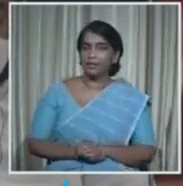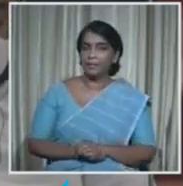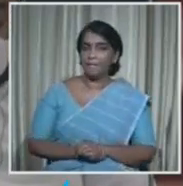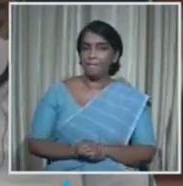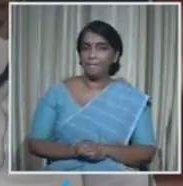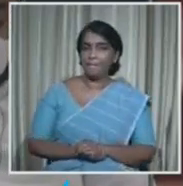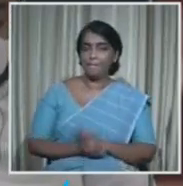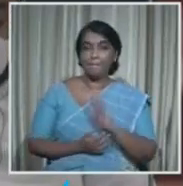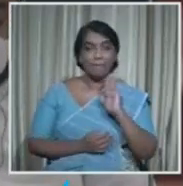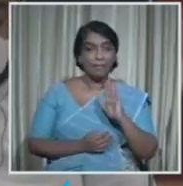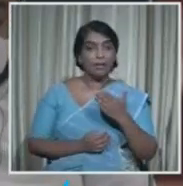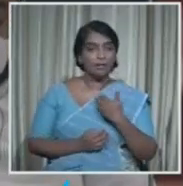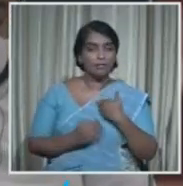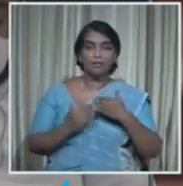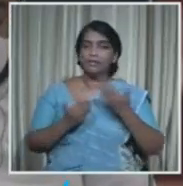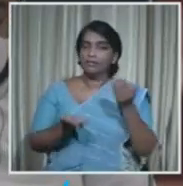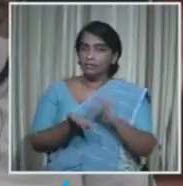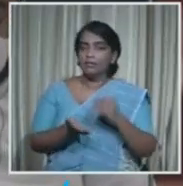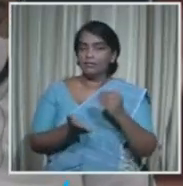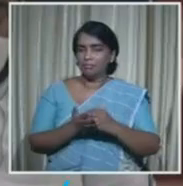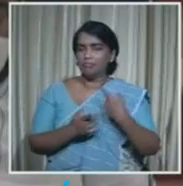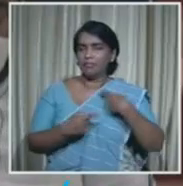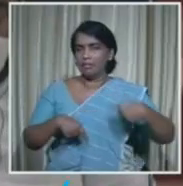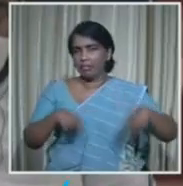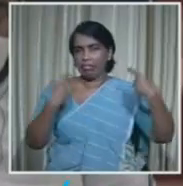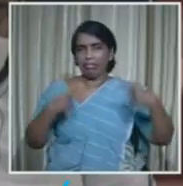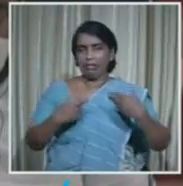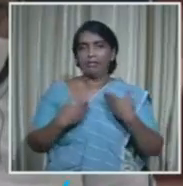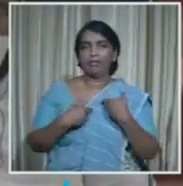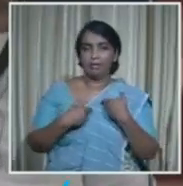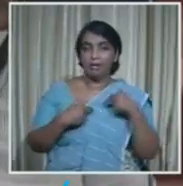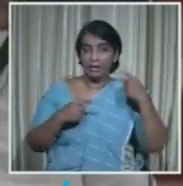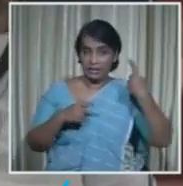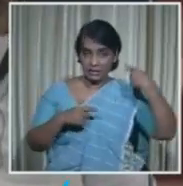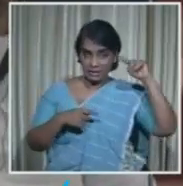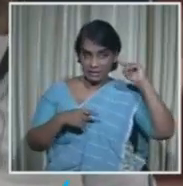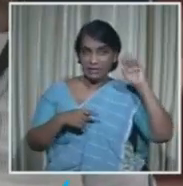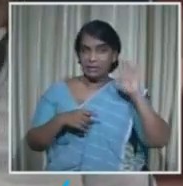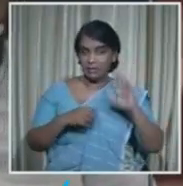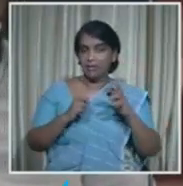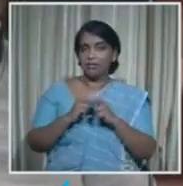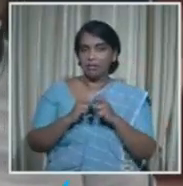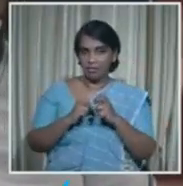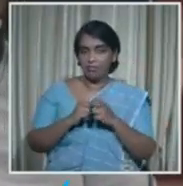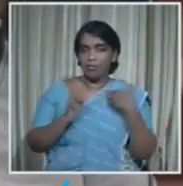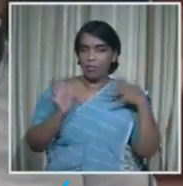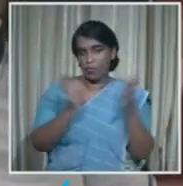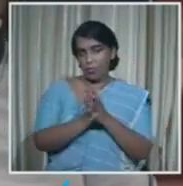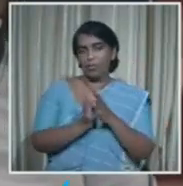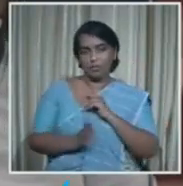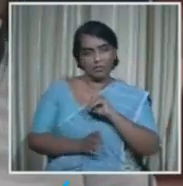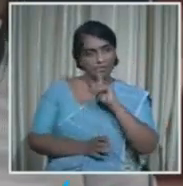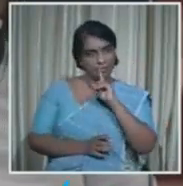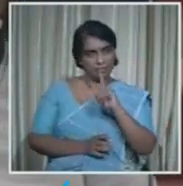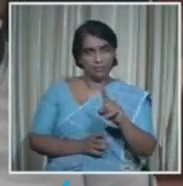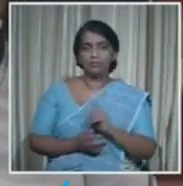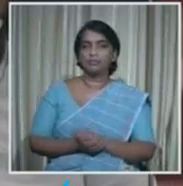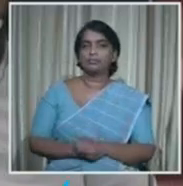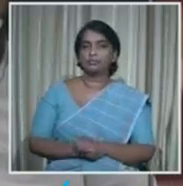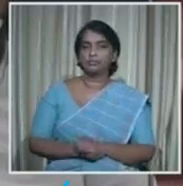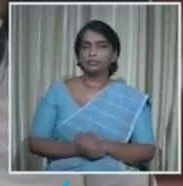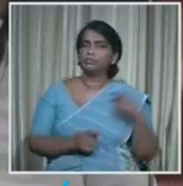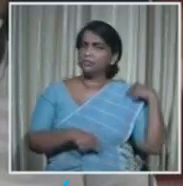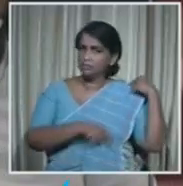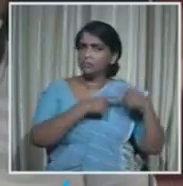Mokada mata digin digatama tarjanawa mokada ada dakwa iye siduwimat ekkam man allala katha karanna digin